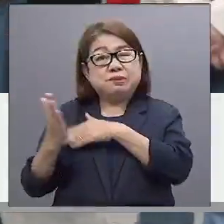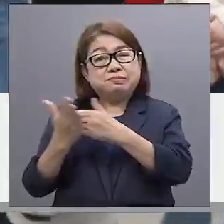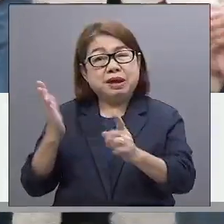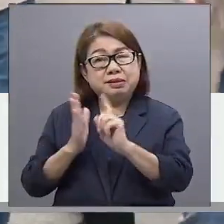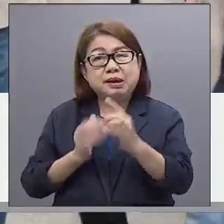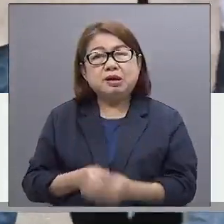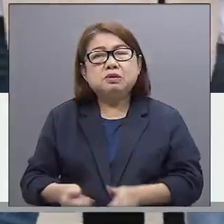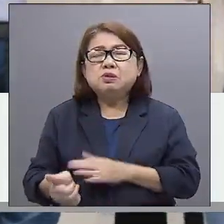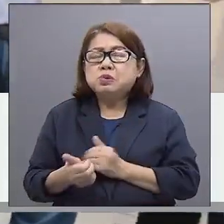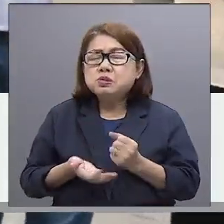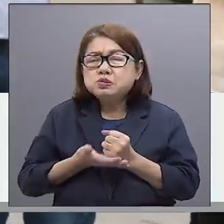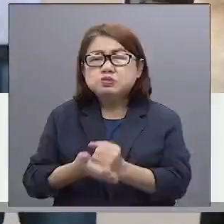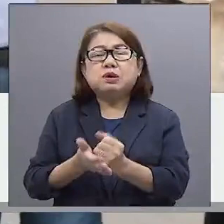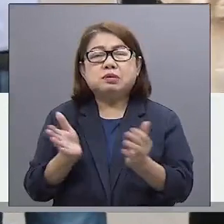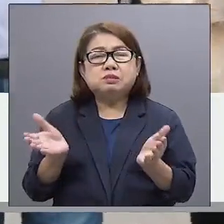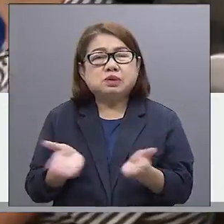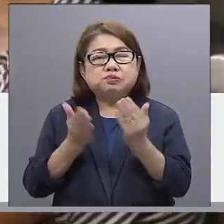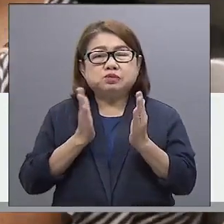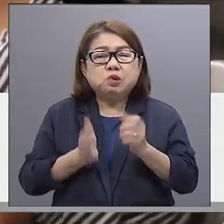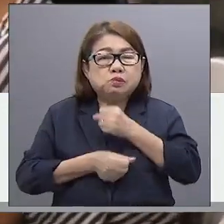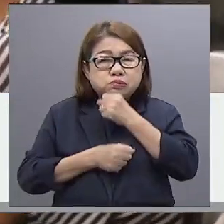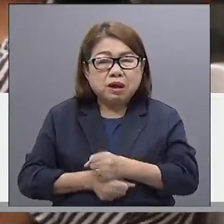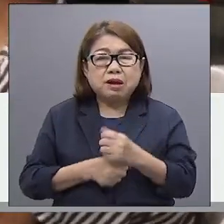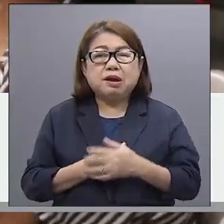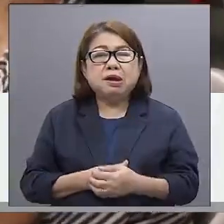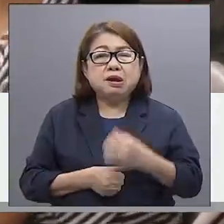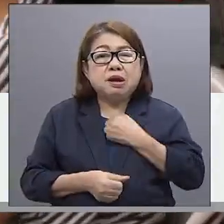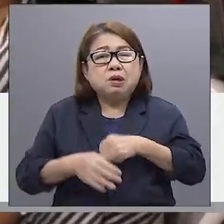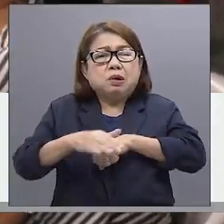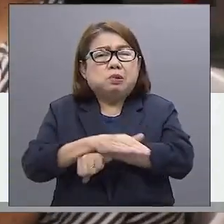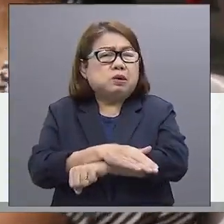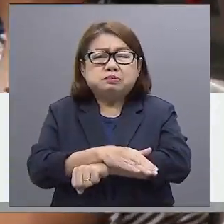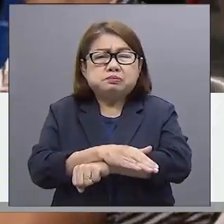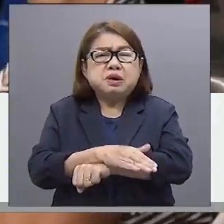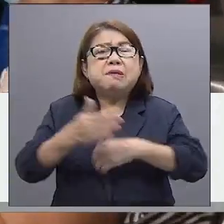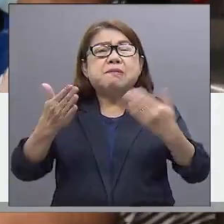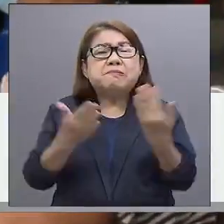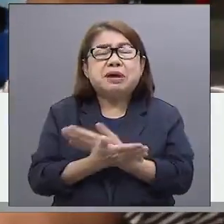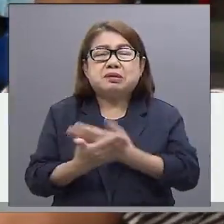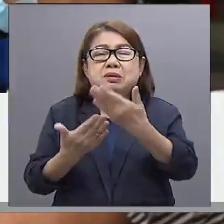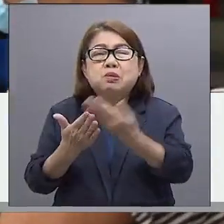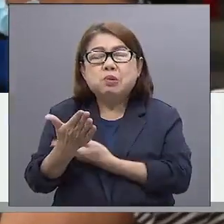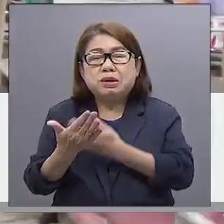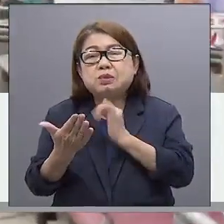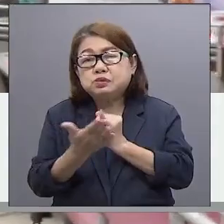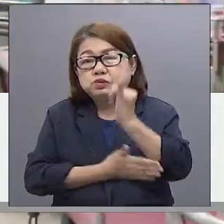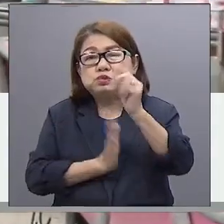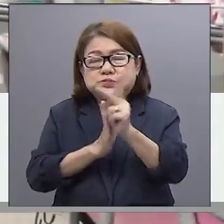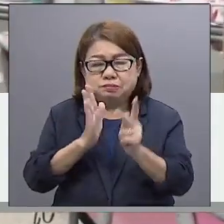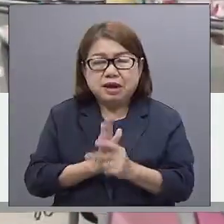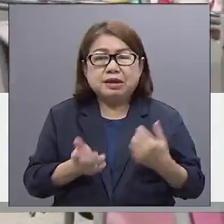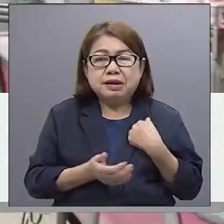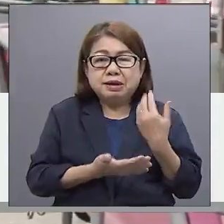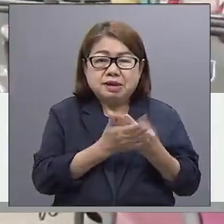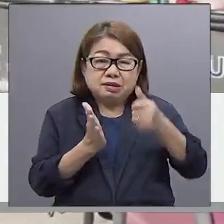ผู้สูงอายุด้วยการชูนโยบายนำหวยใต้ดินมาเป็นหวยบนดินนำเงินภาษีมาดูแลผู้สูงอายุเดือนละ